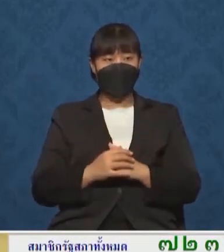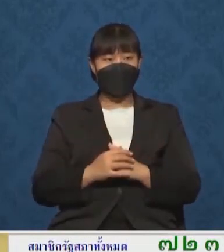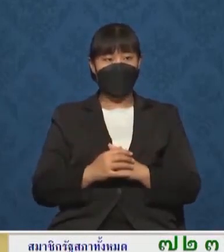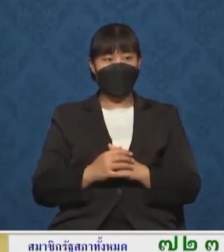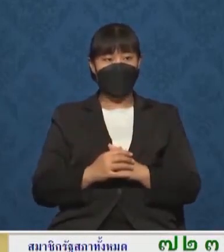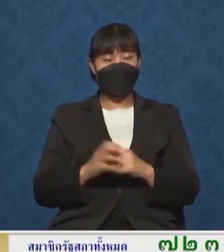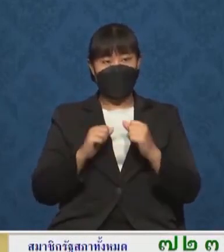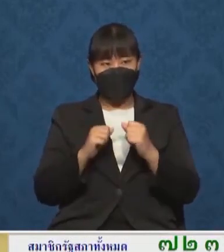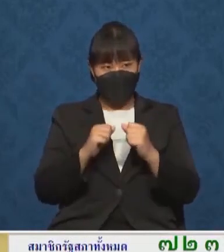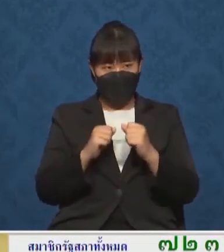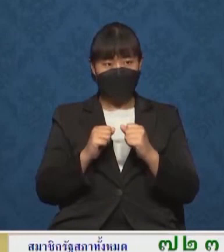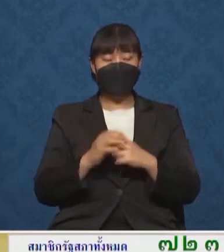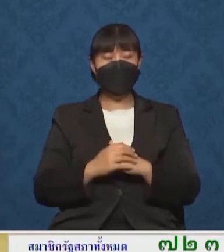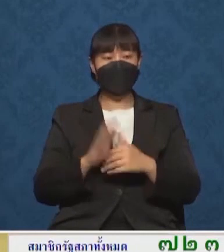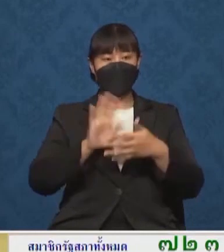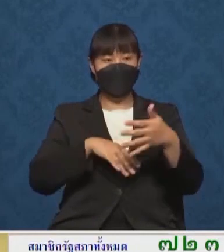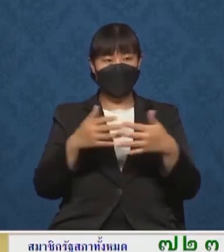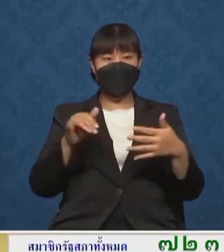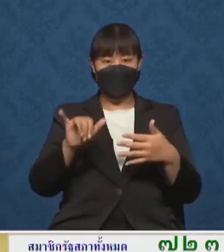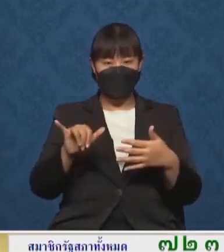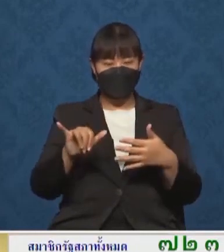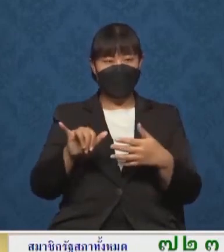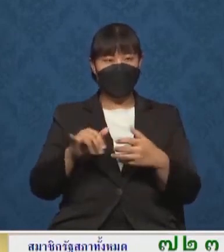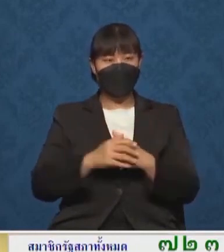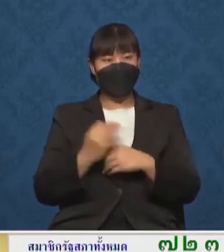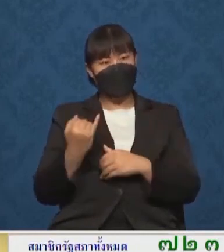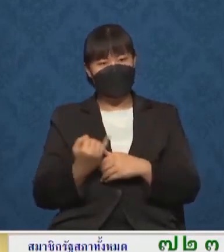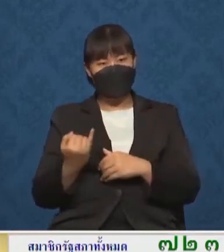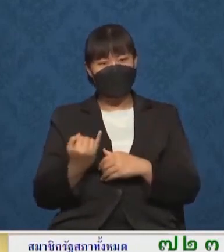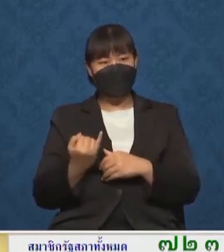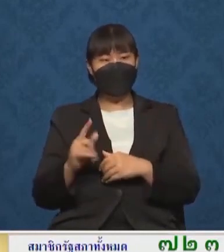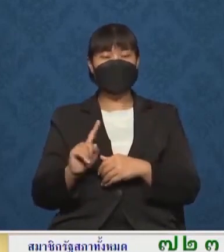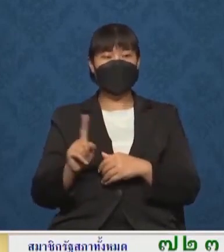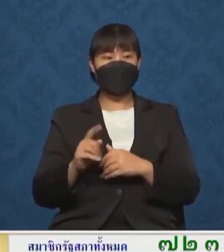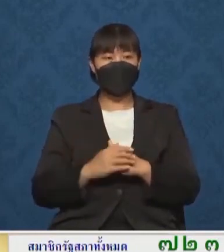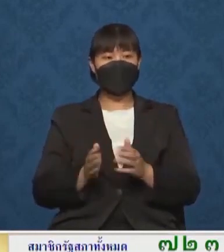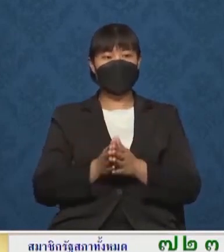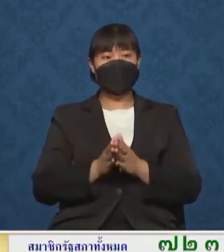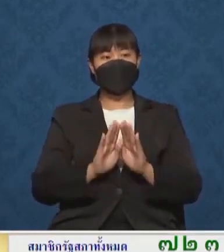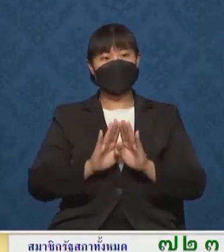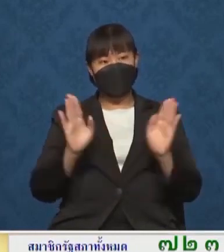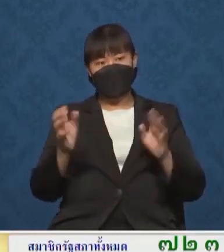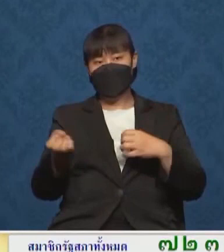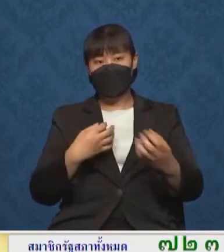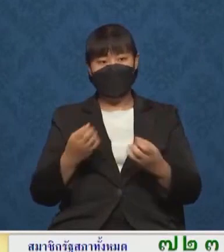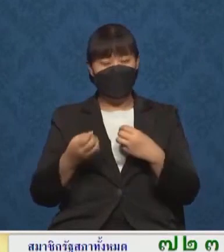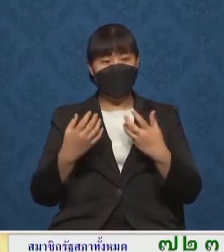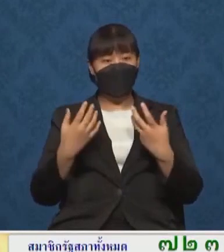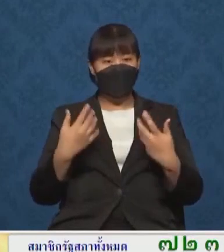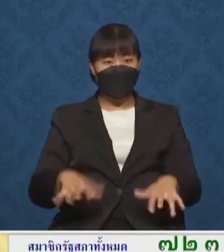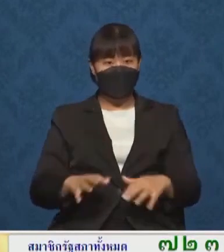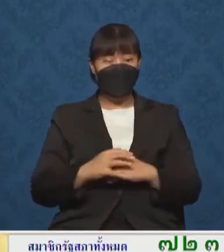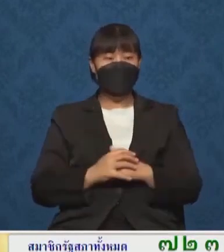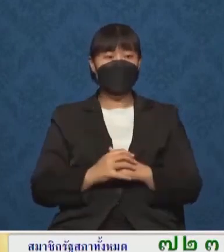านพยายามปกปิดจุดอ่อนของแผนยุทธศาสตร์ชาติท่านก็บอกว่าแผนยุทธศาสตร์ชาติเนี่ยมีการรับฟังความคิดเห็นนะครับผมอยากจะชี้ให้ท่านดู